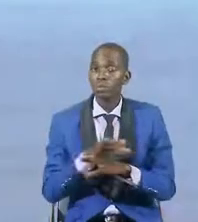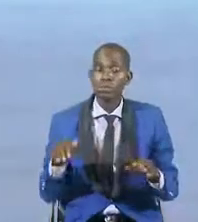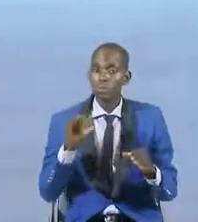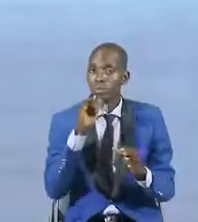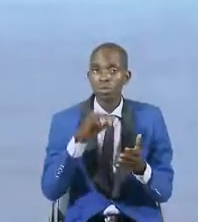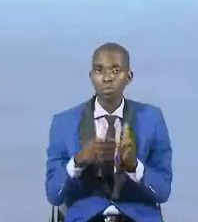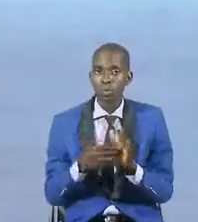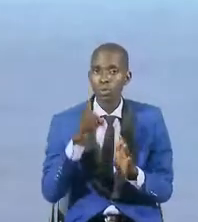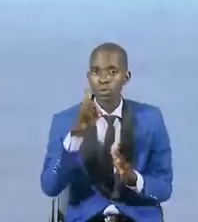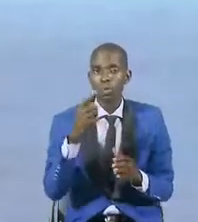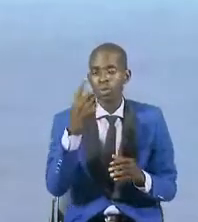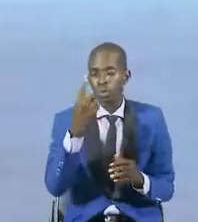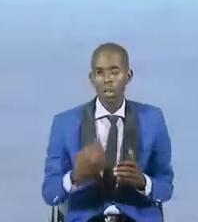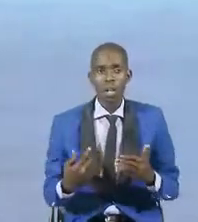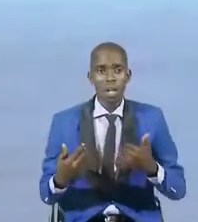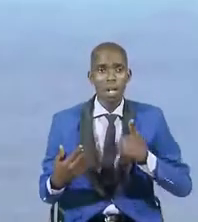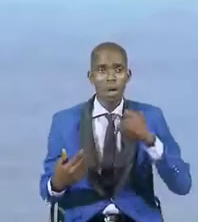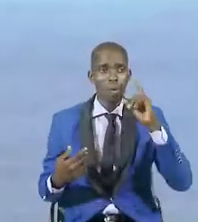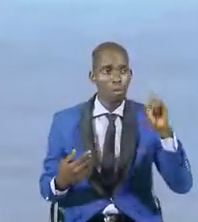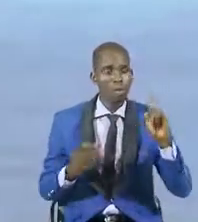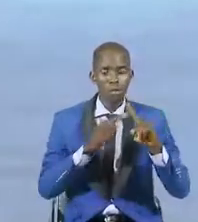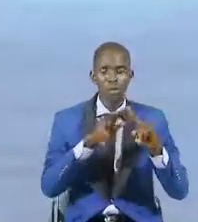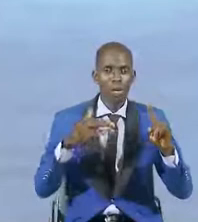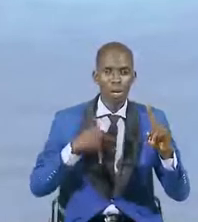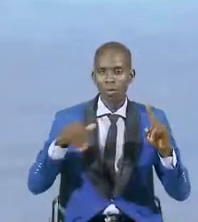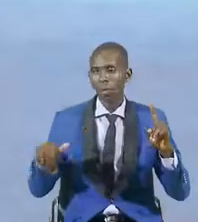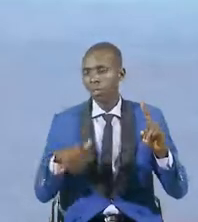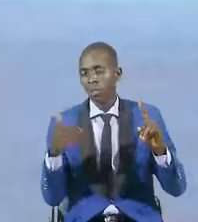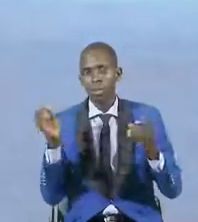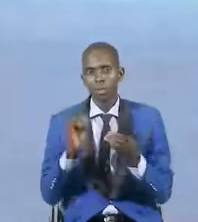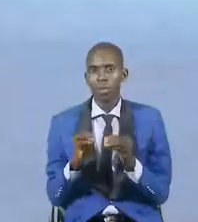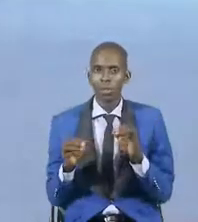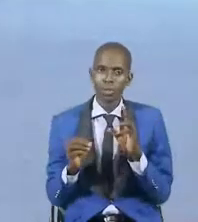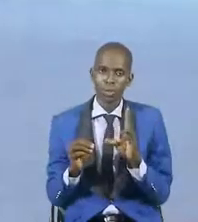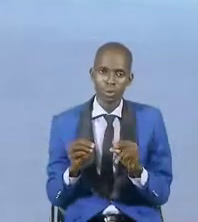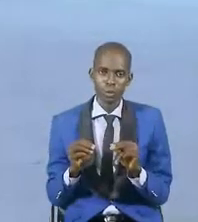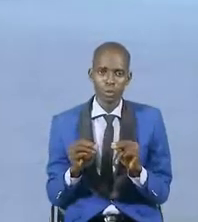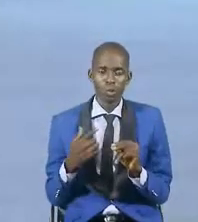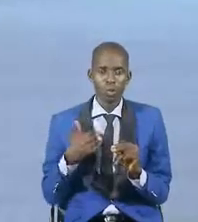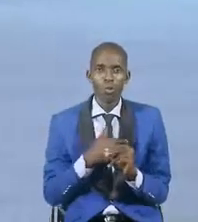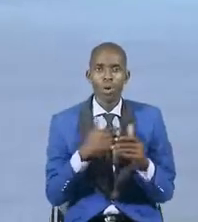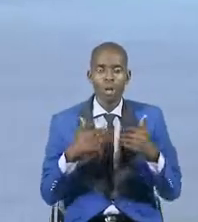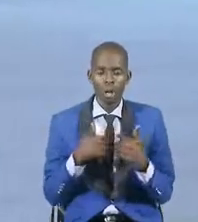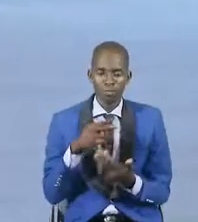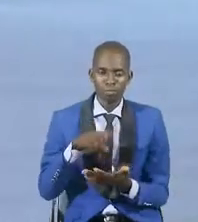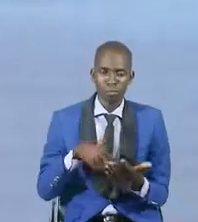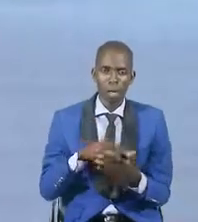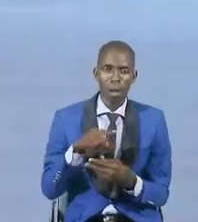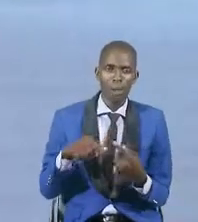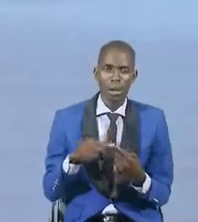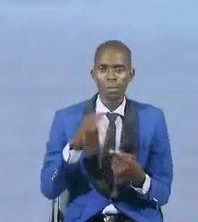vous devez avoir qu'un seul don et vous n'aurez pas le reste. Non, on a lu